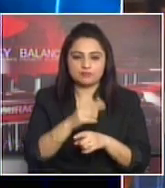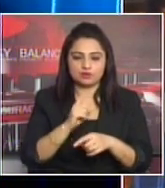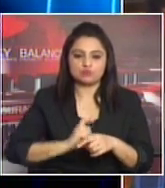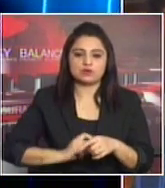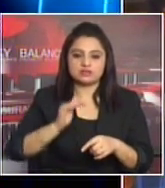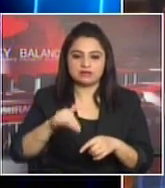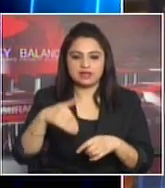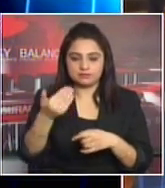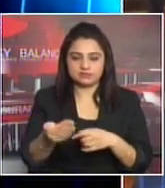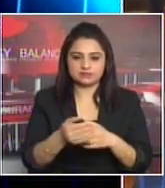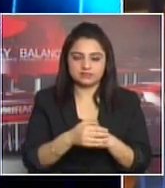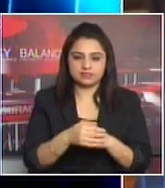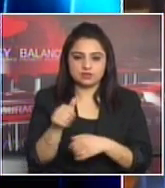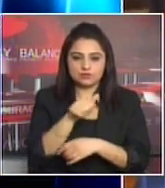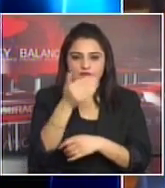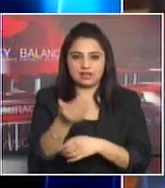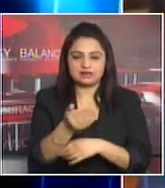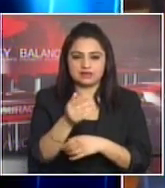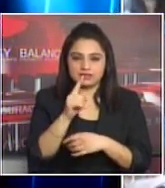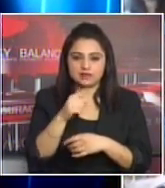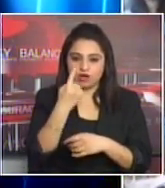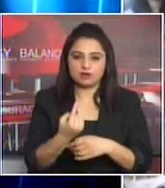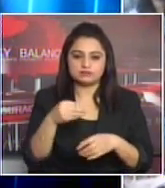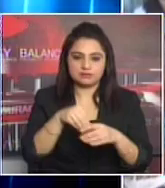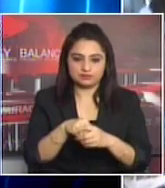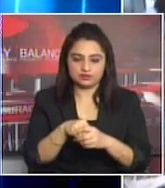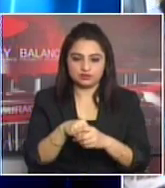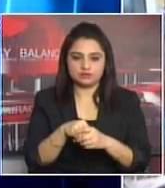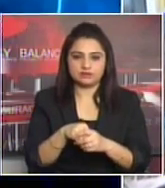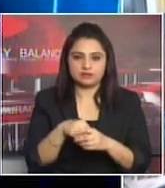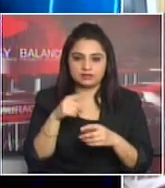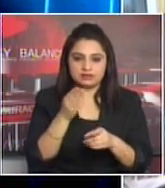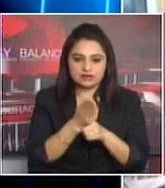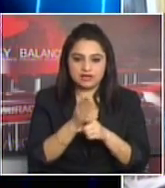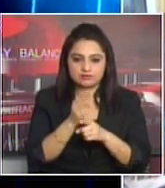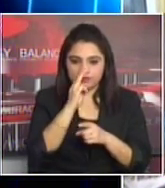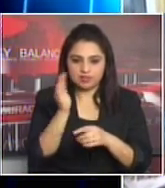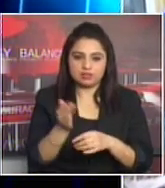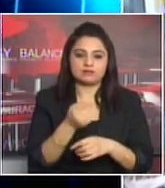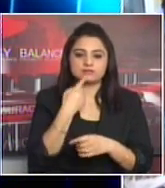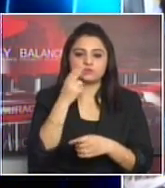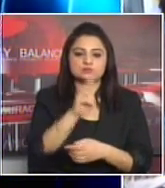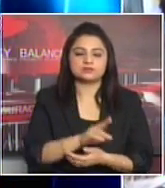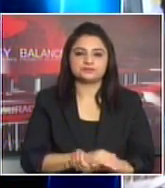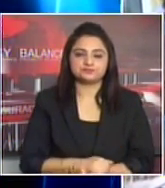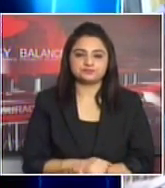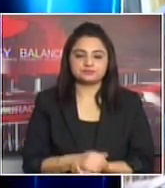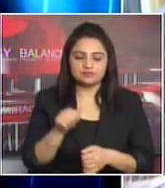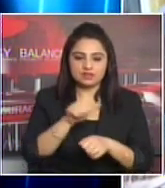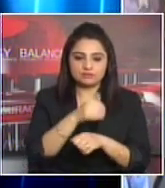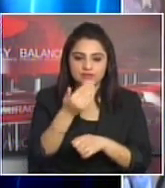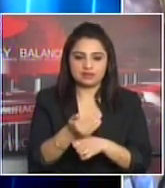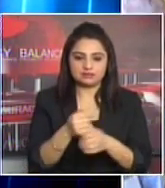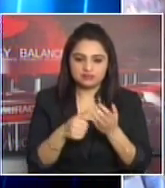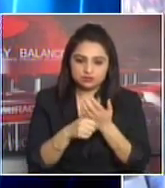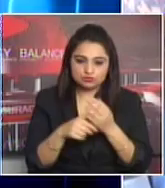गुनासो आएपछि मन्त्रीले एक हप्ताभित्र कारवाहीको दायरामा ल्याउने बताउनु भएको हो। उहाँले